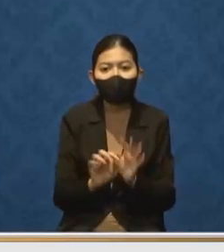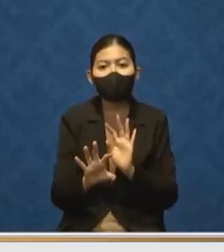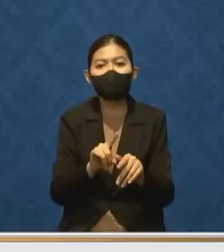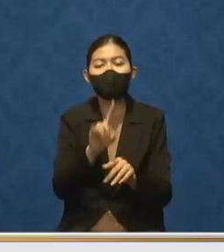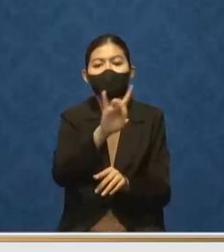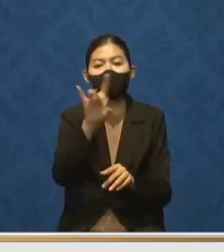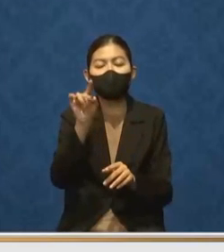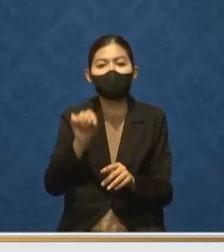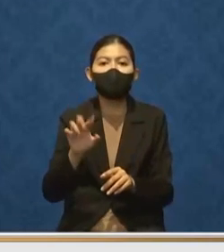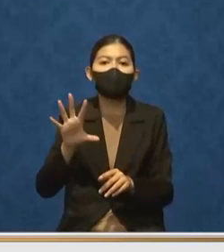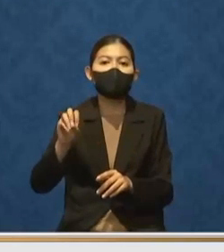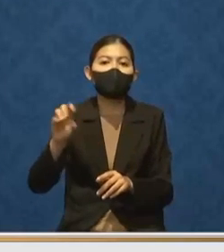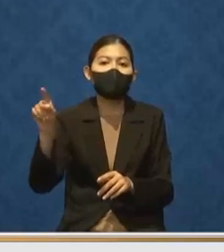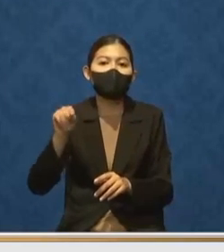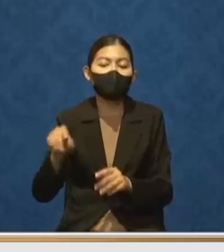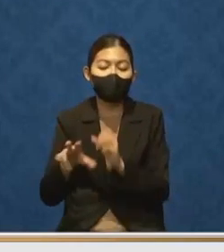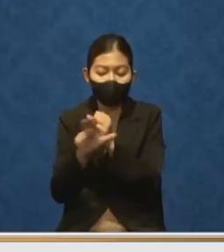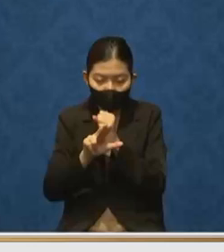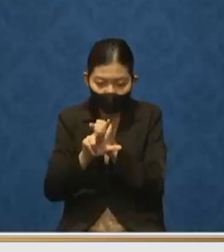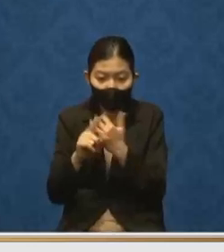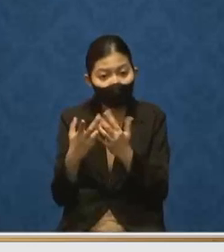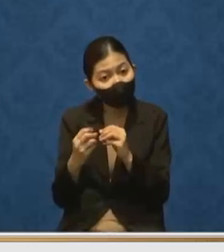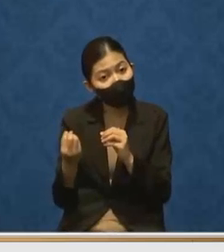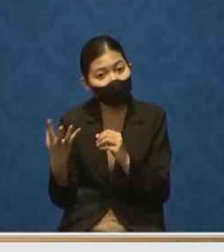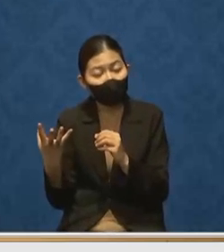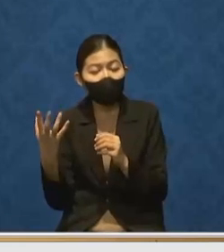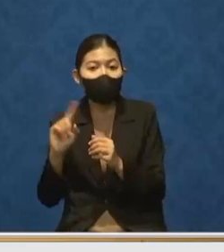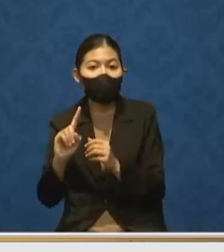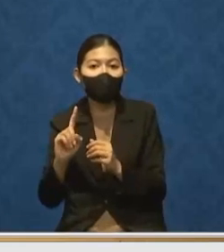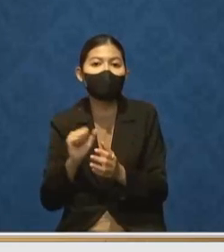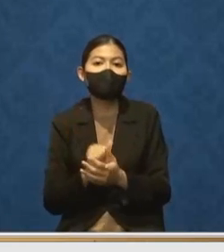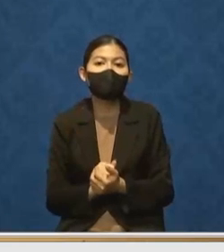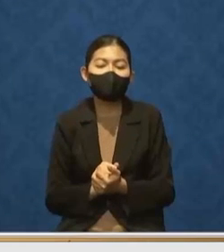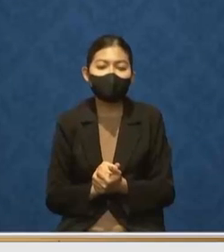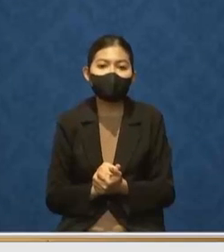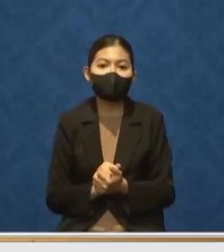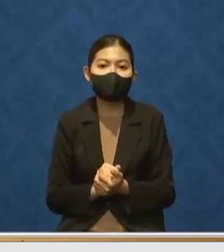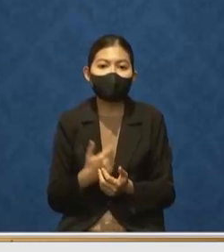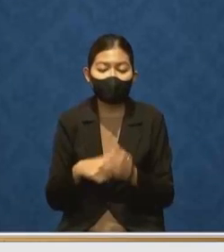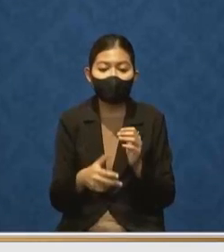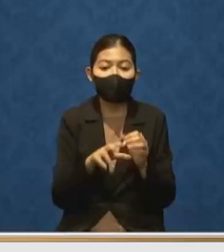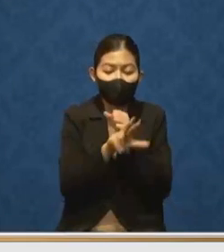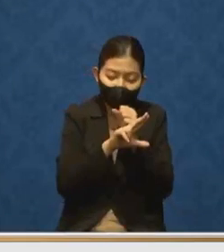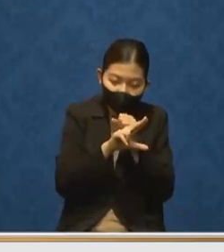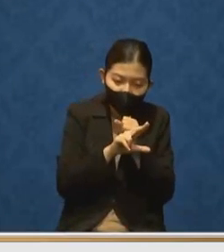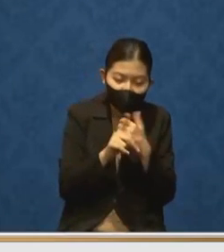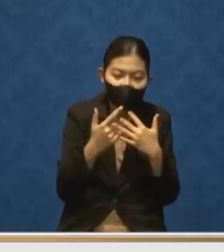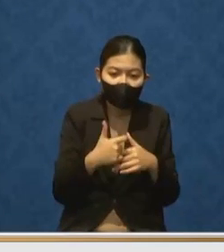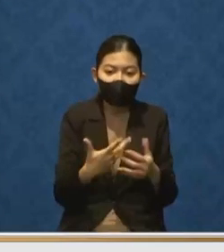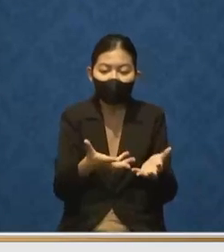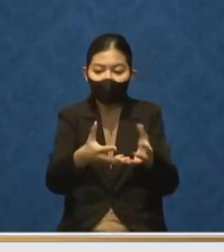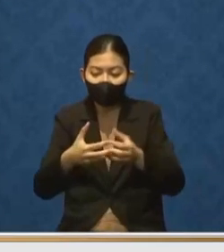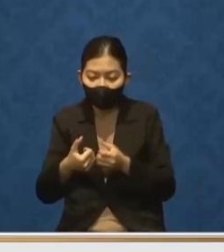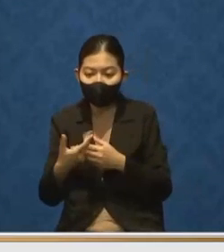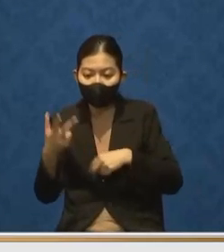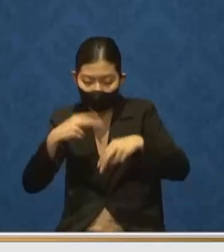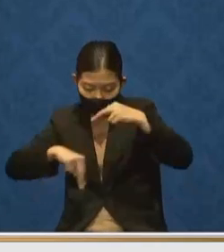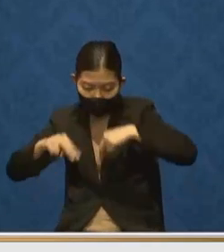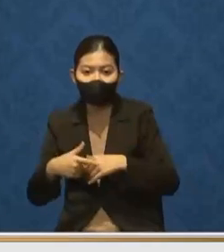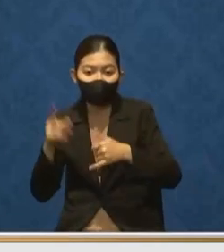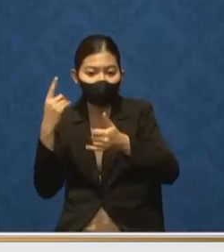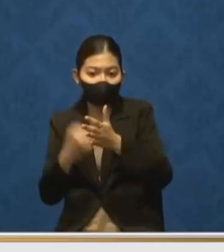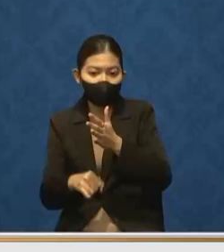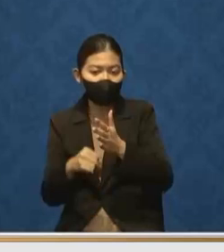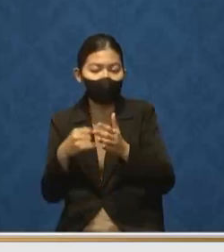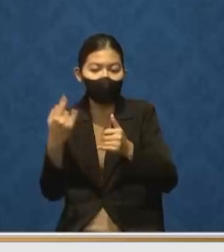150ของเครือข่ายยาเสพติดหรือมากกว่านั้นมุ่งเน้นการนำผู้เสพเข้ารับการบำบัดรักษาโดยสมัครใจแทนการลงโท